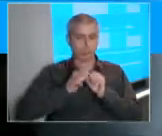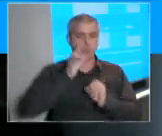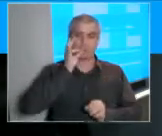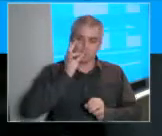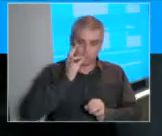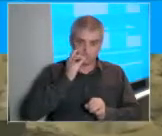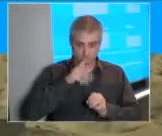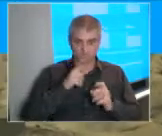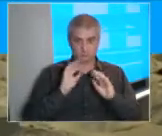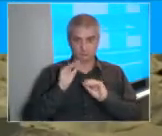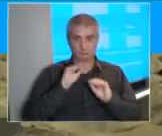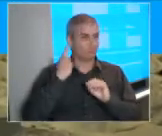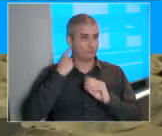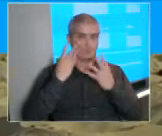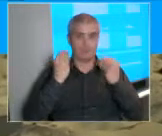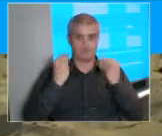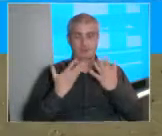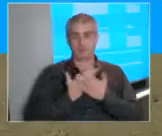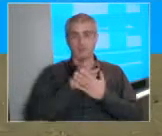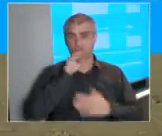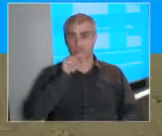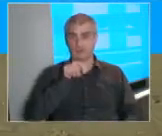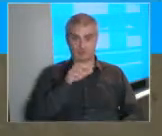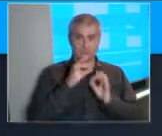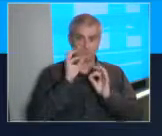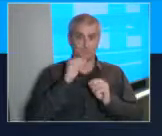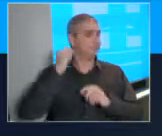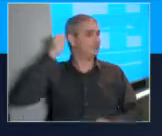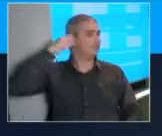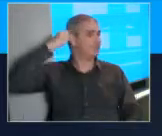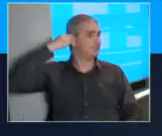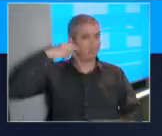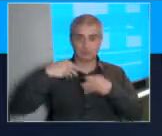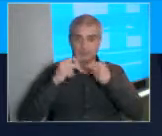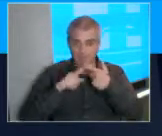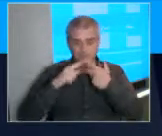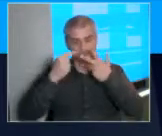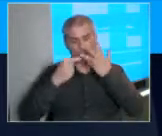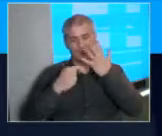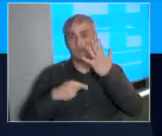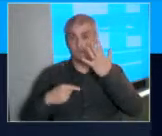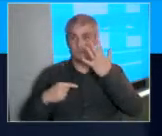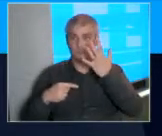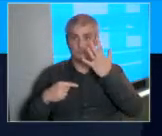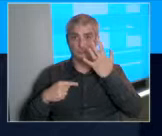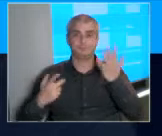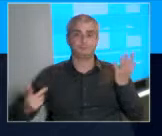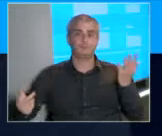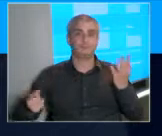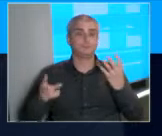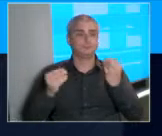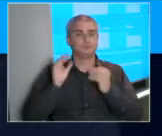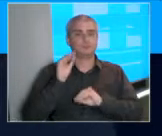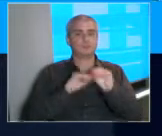שאנחנו כולנו שומעים עליהם הרבה לאחרונה, כן. ומככבים בחדשות, קיסמי אוזניים מפלסטיק ועוד כהנה,